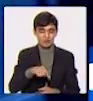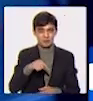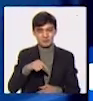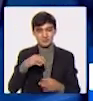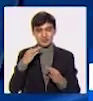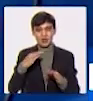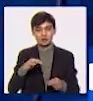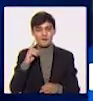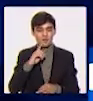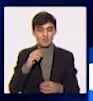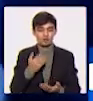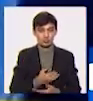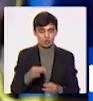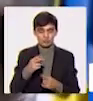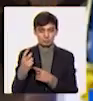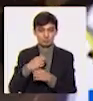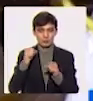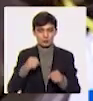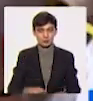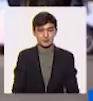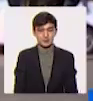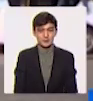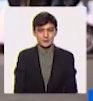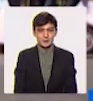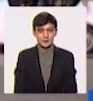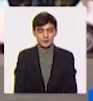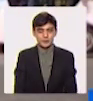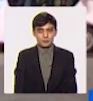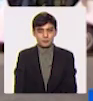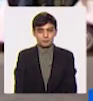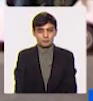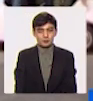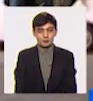рұқсат алған азаматтар. Мейрамгүл Салқынбаева, Жасұлан Мақұлбеков, Информбюро, Қарағанды облысы.